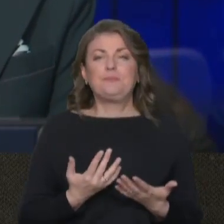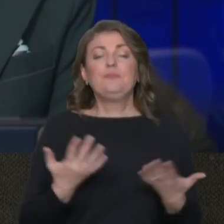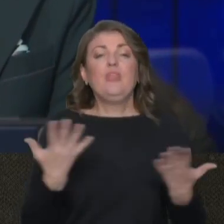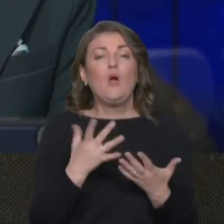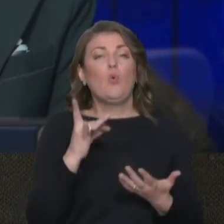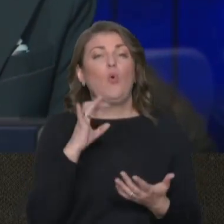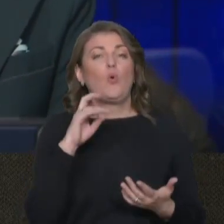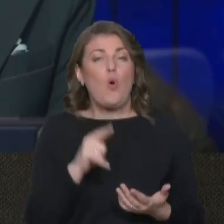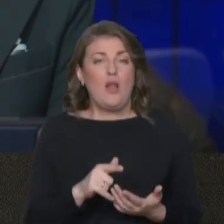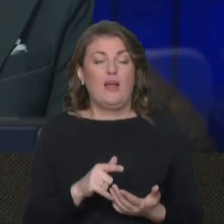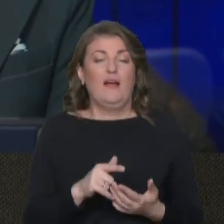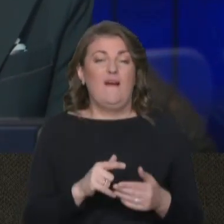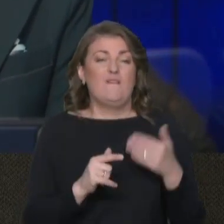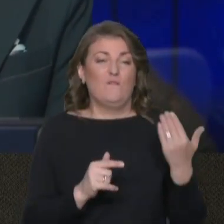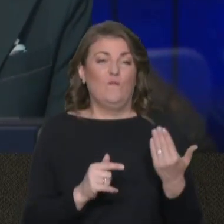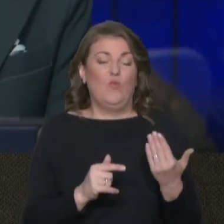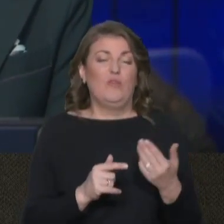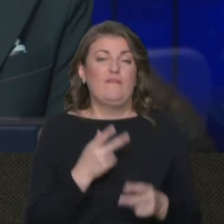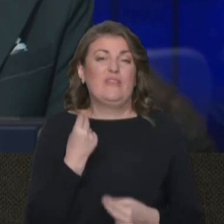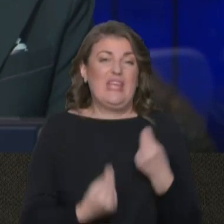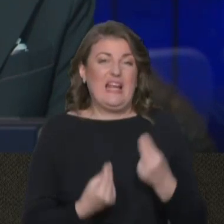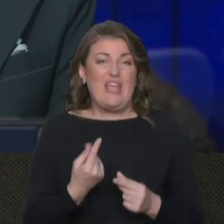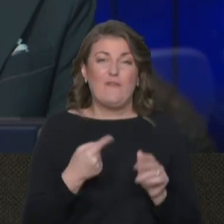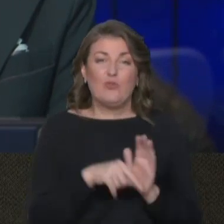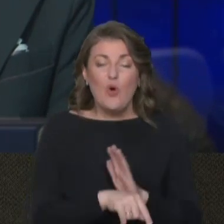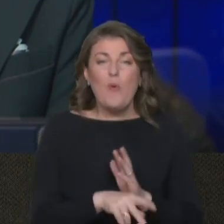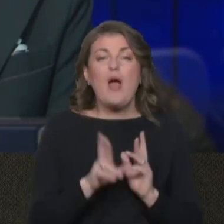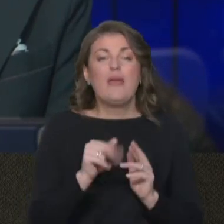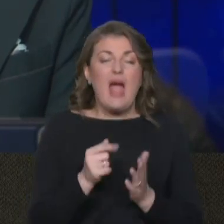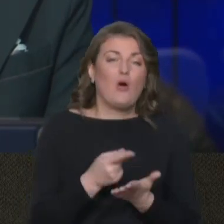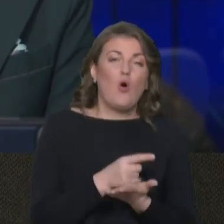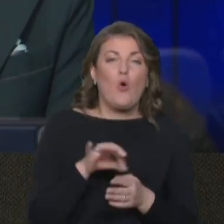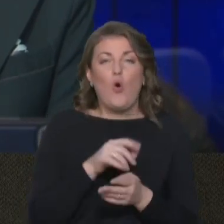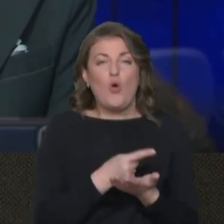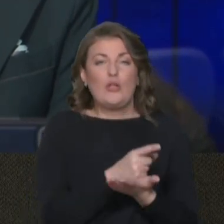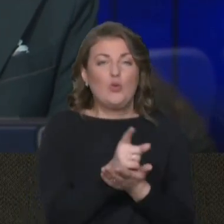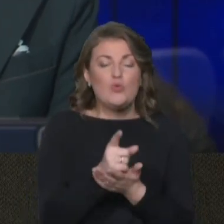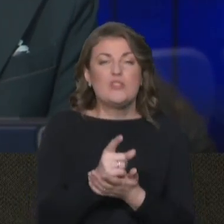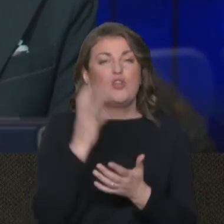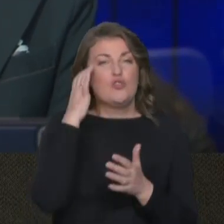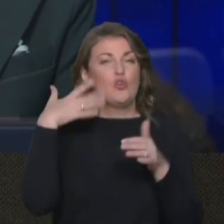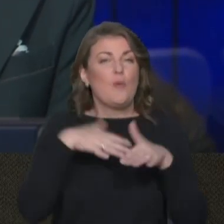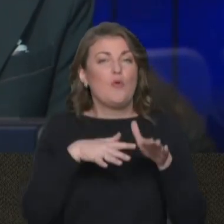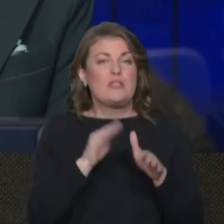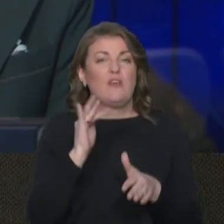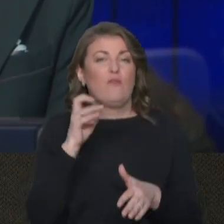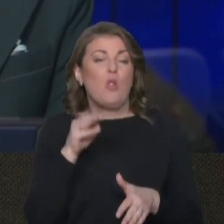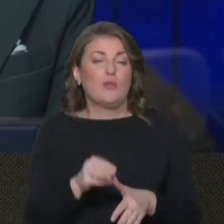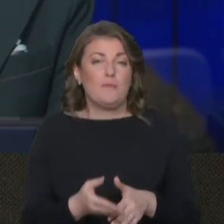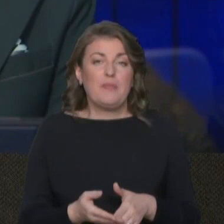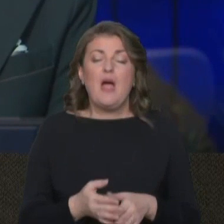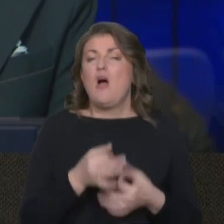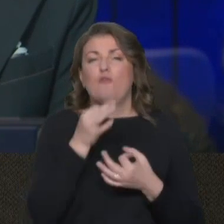яку роль він відіграє в тому, як координується Чорноморський флот?